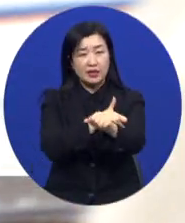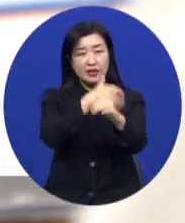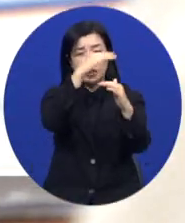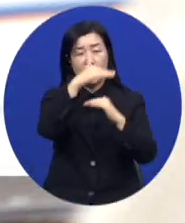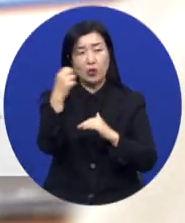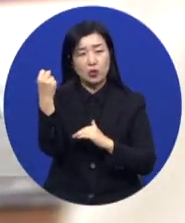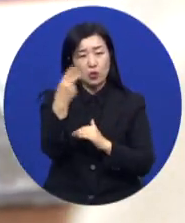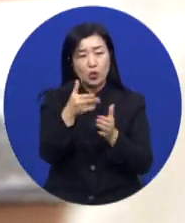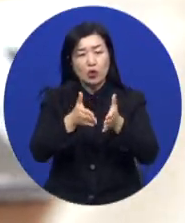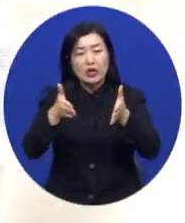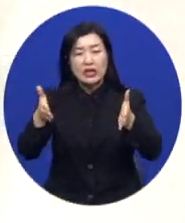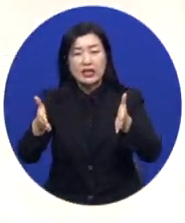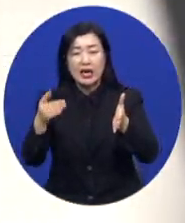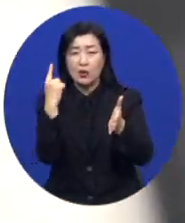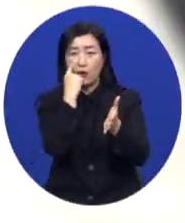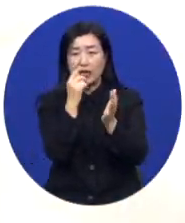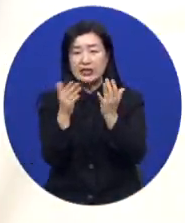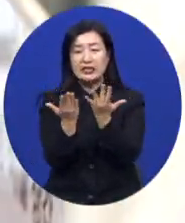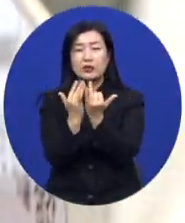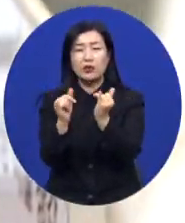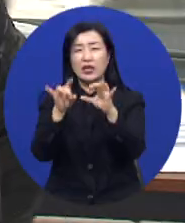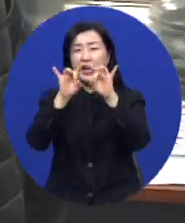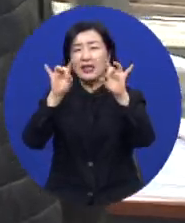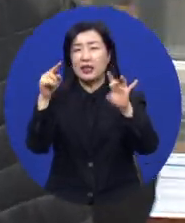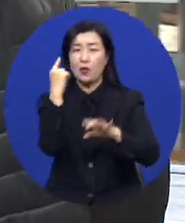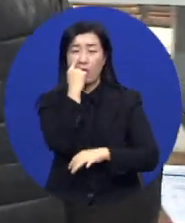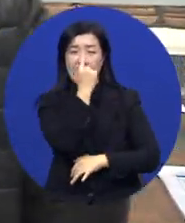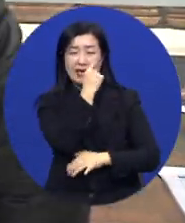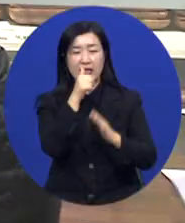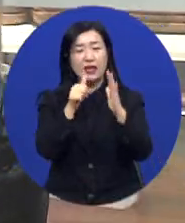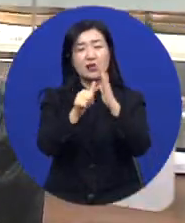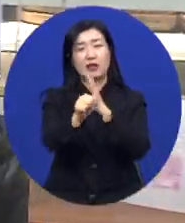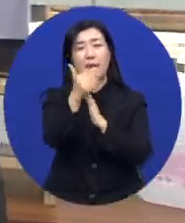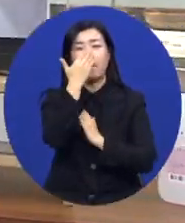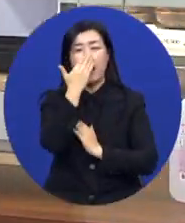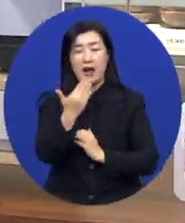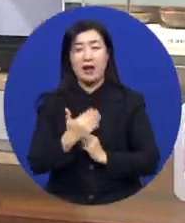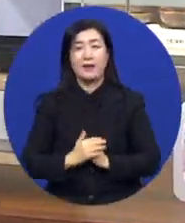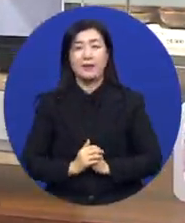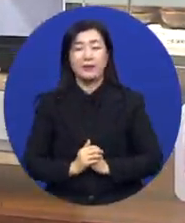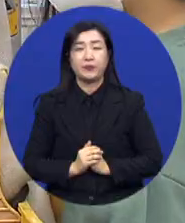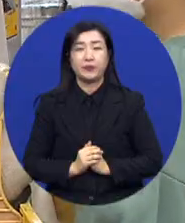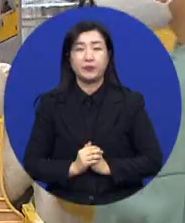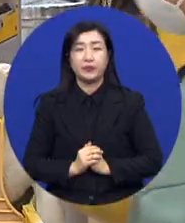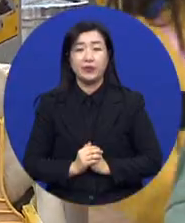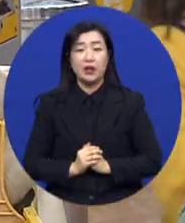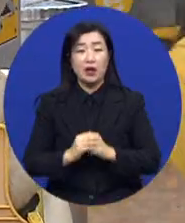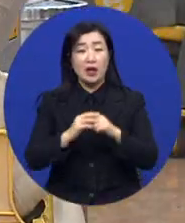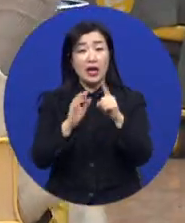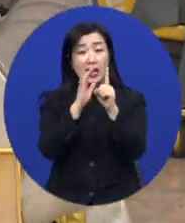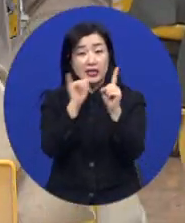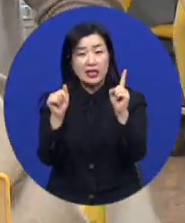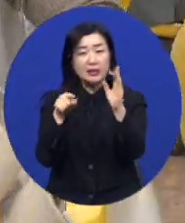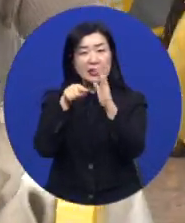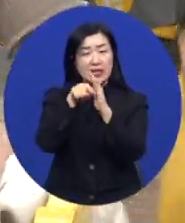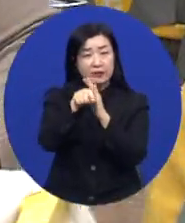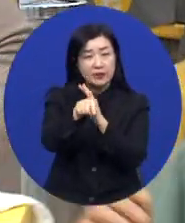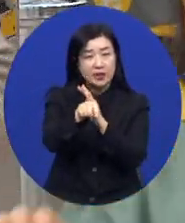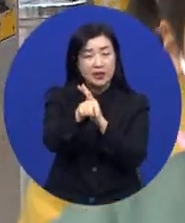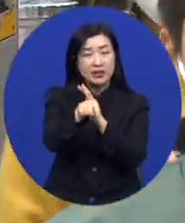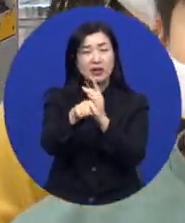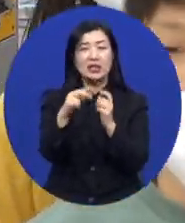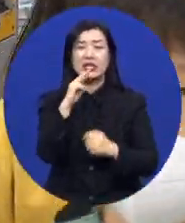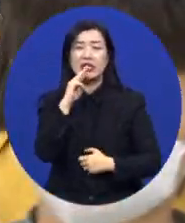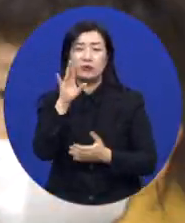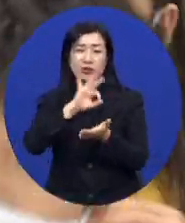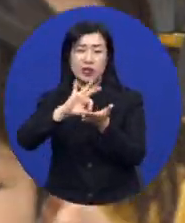유효기간을 직원에게 일일이 확인 받아야 입장이 가능하기 때문입니다 한명이 입장하는데 이본 가까이